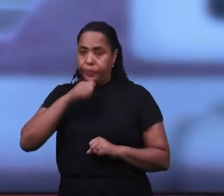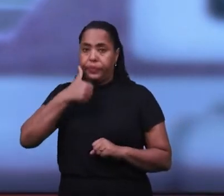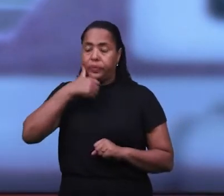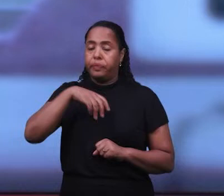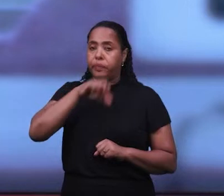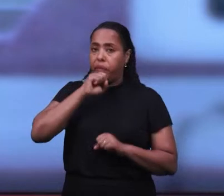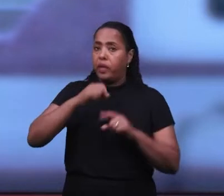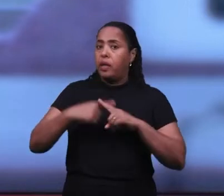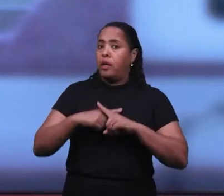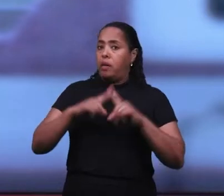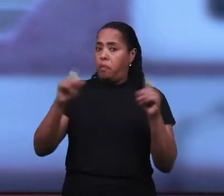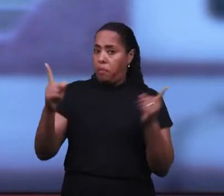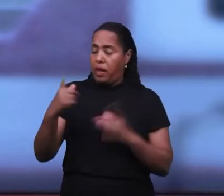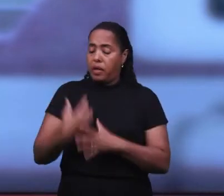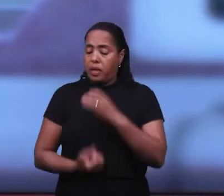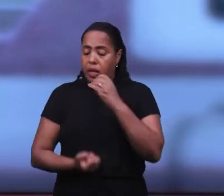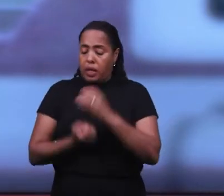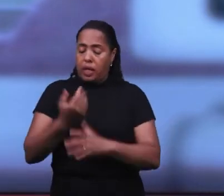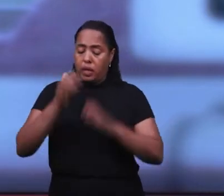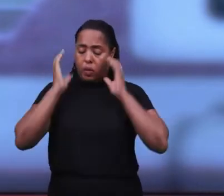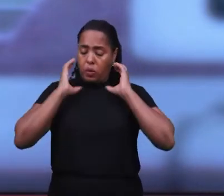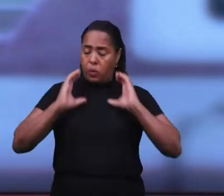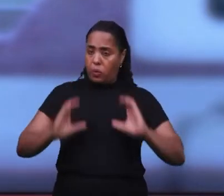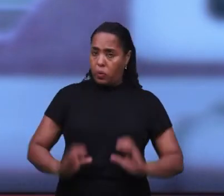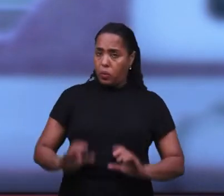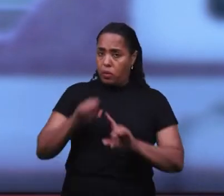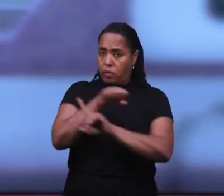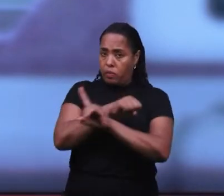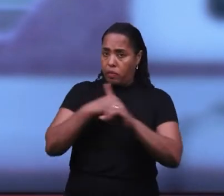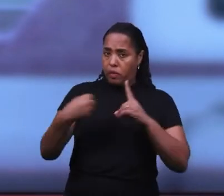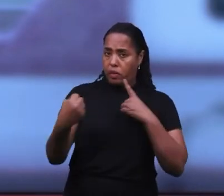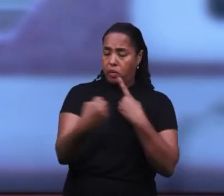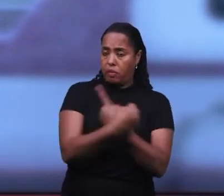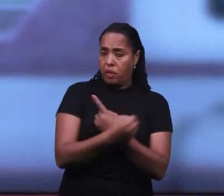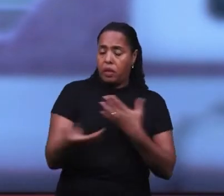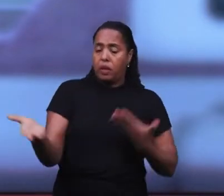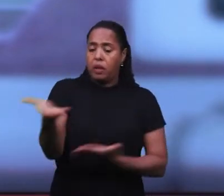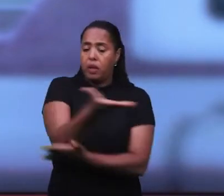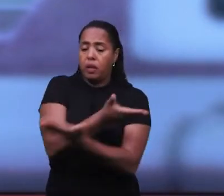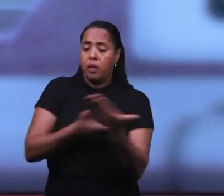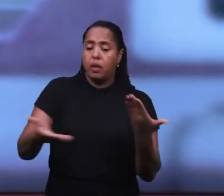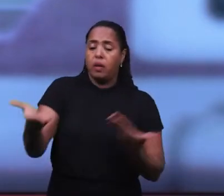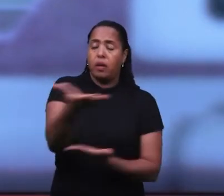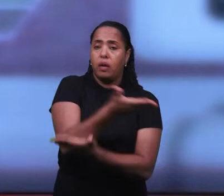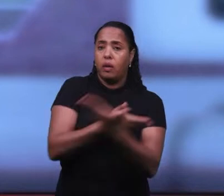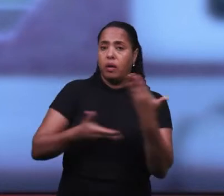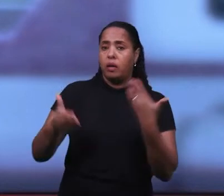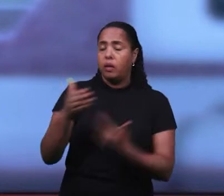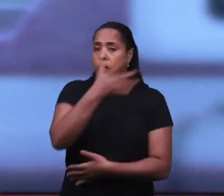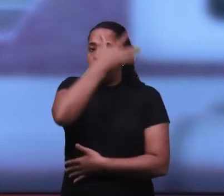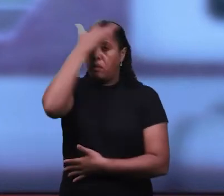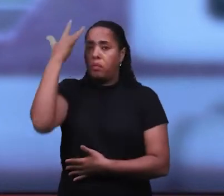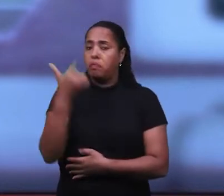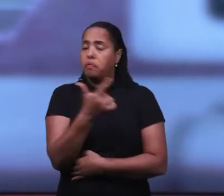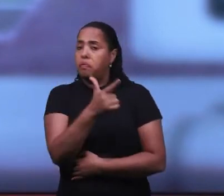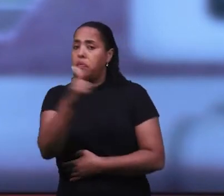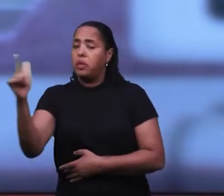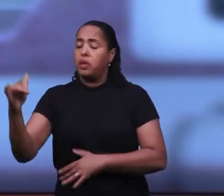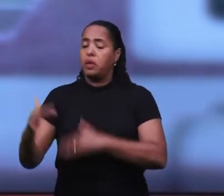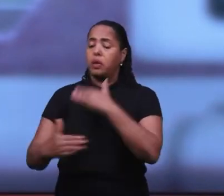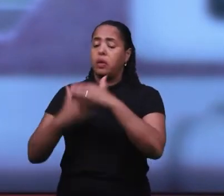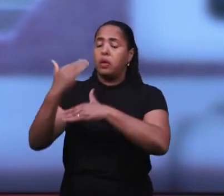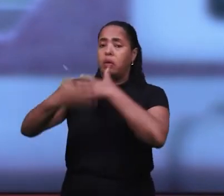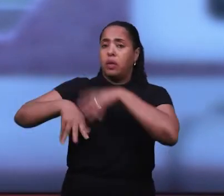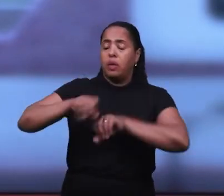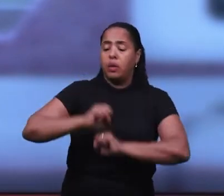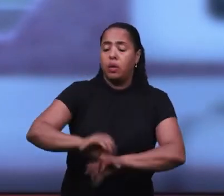des caractéristiques biologiques héritées de nos parents. Mais la formation du caractère, il est social parce qu'il se fait dans les interactions avec les